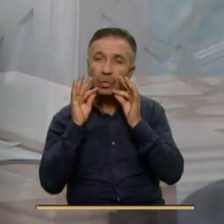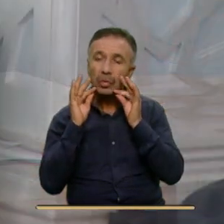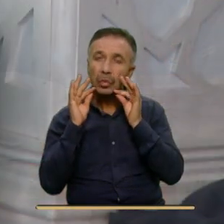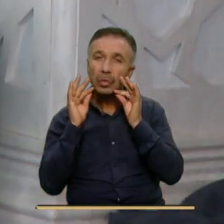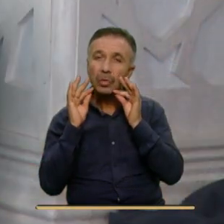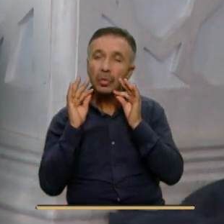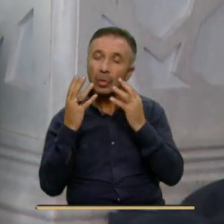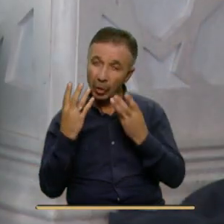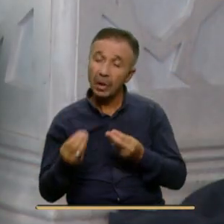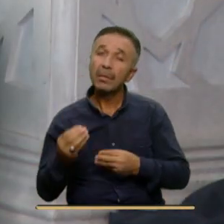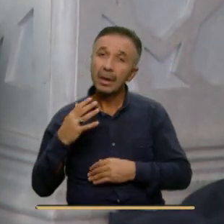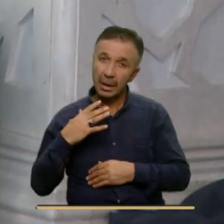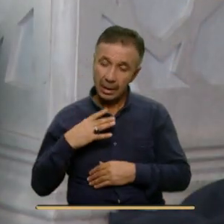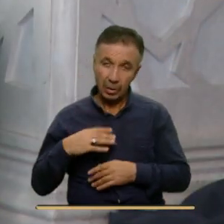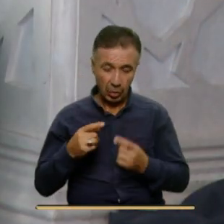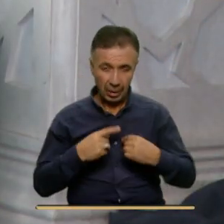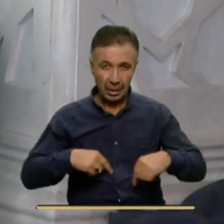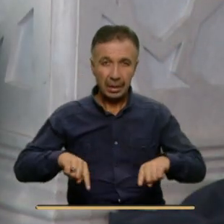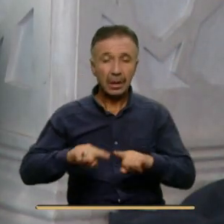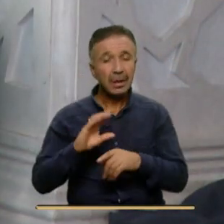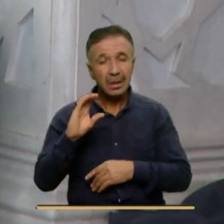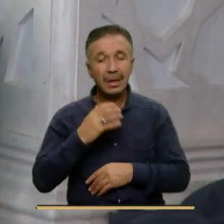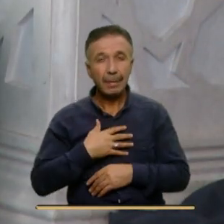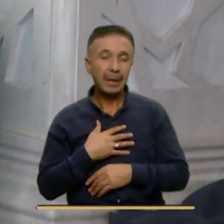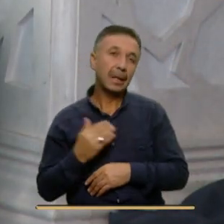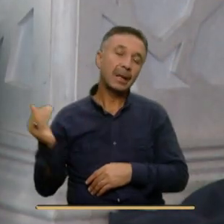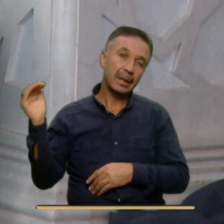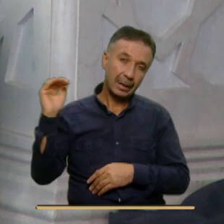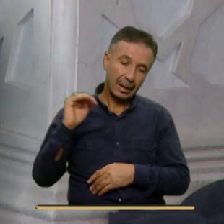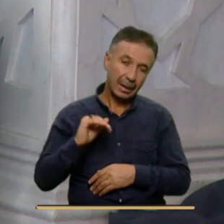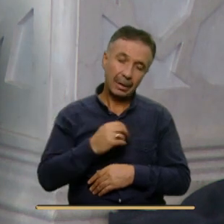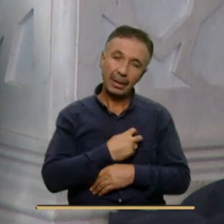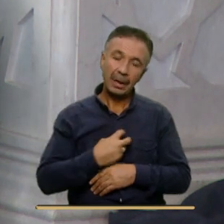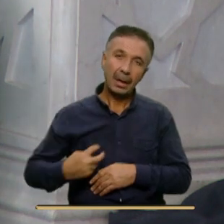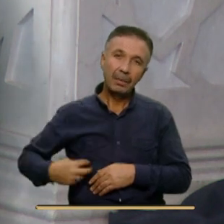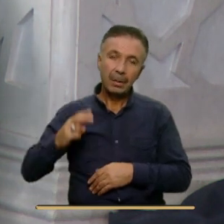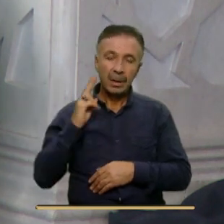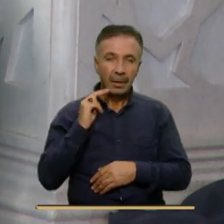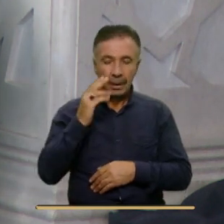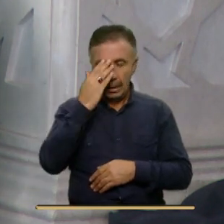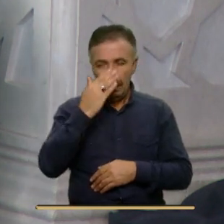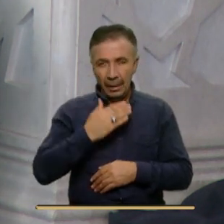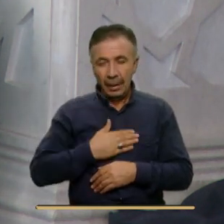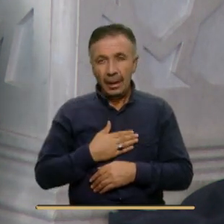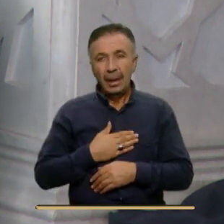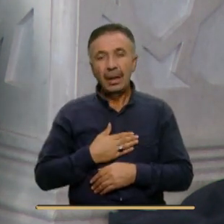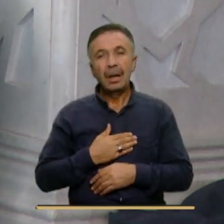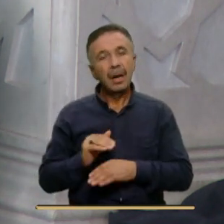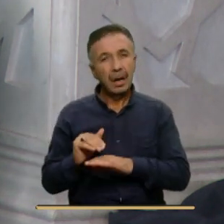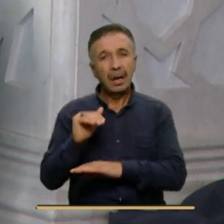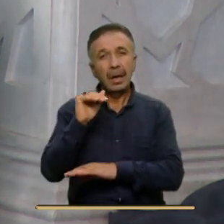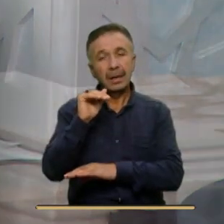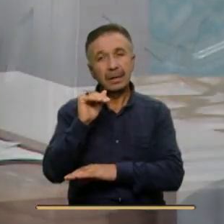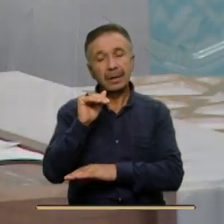sağlamak istiyorsak, İslam dininin getirdiği, Efendimiz sallallahu aleyhi ve sellemin